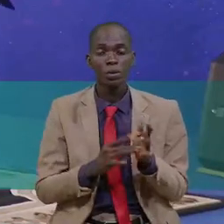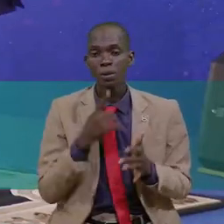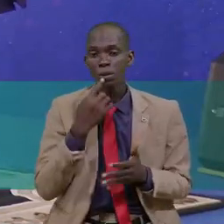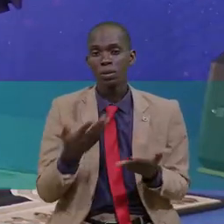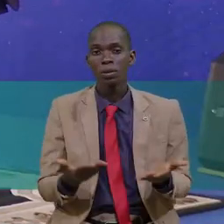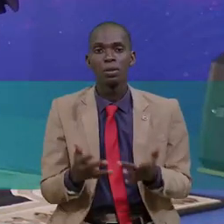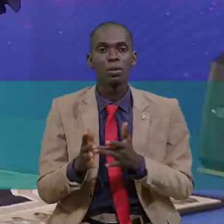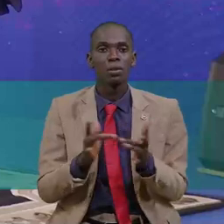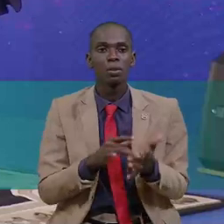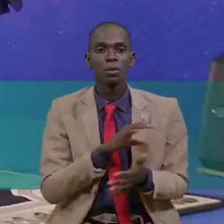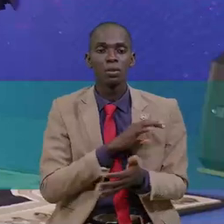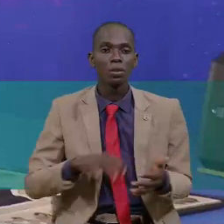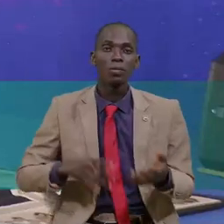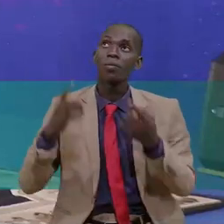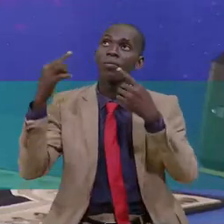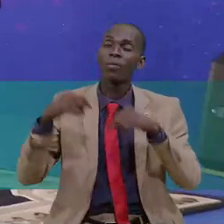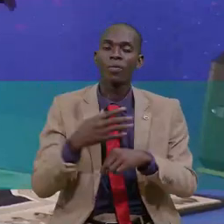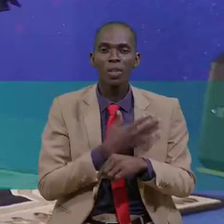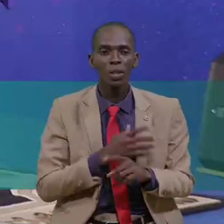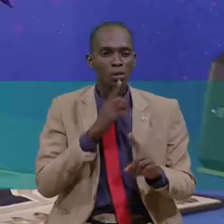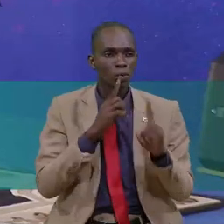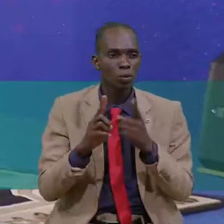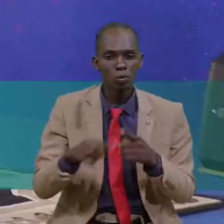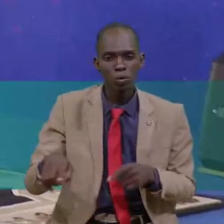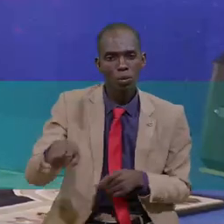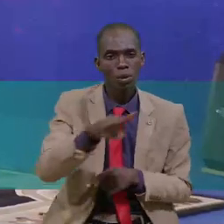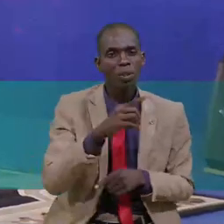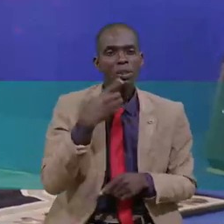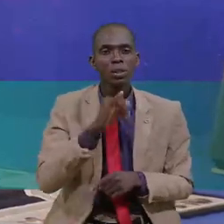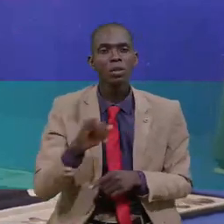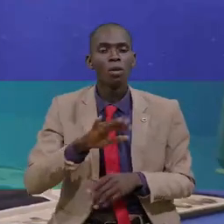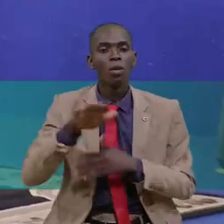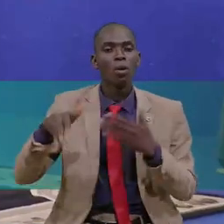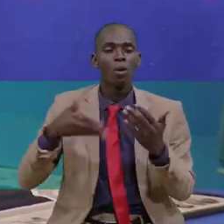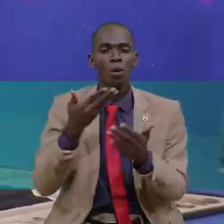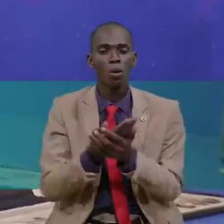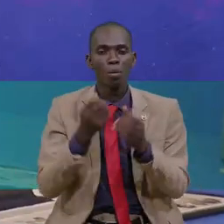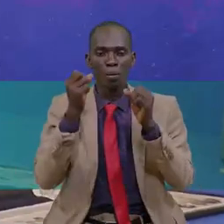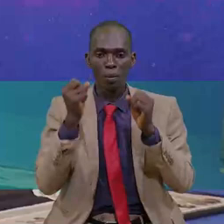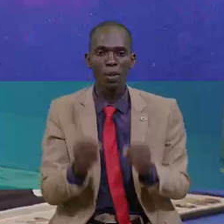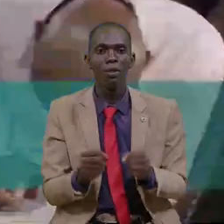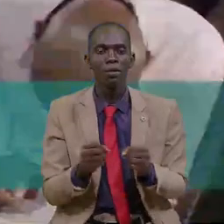déclaré. Jésus s'étant approché, leur dit, tout pouvoir